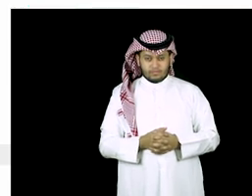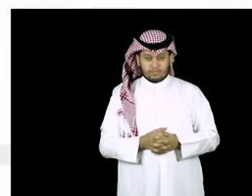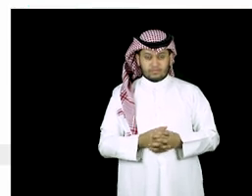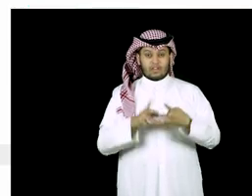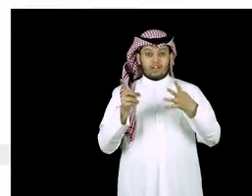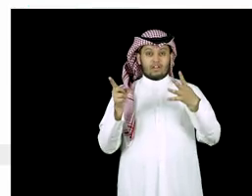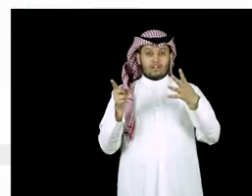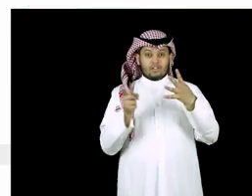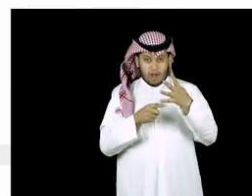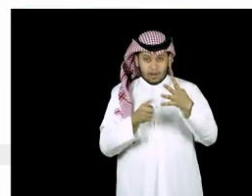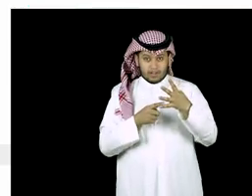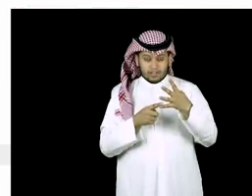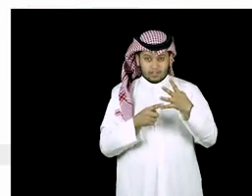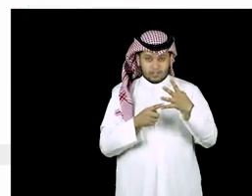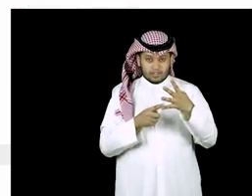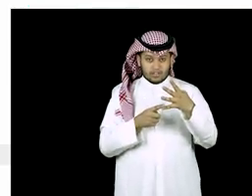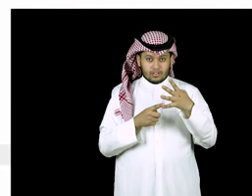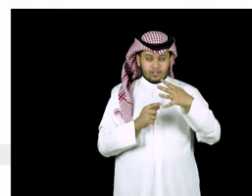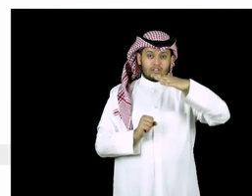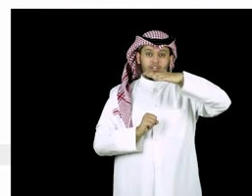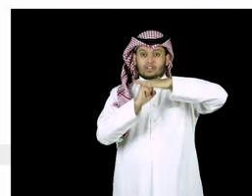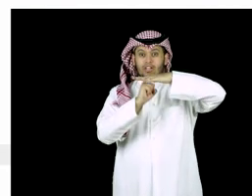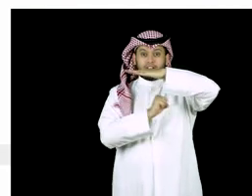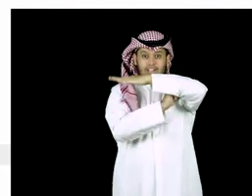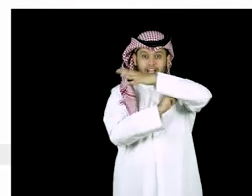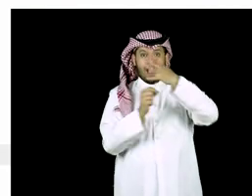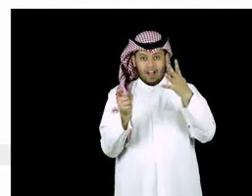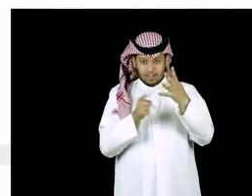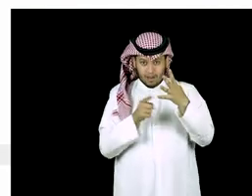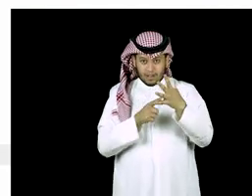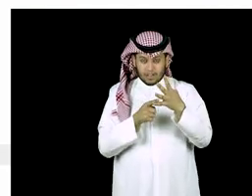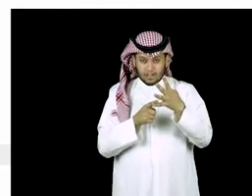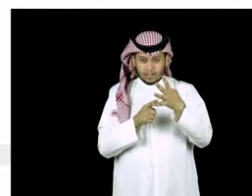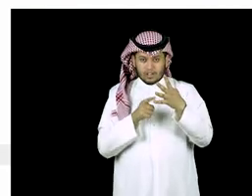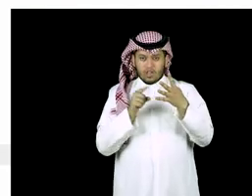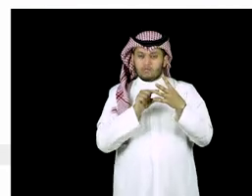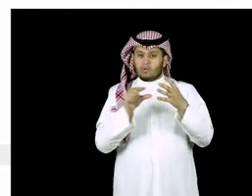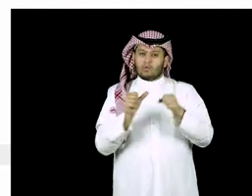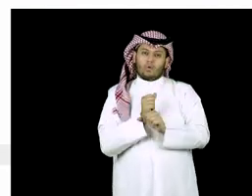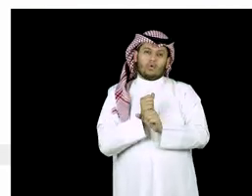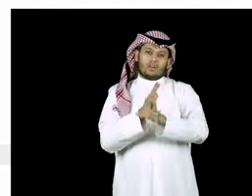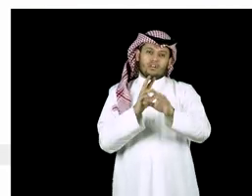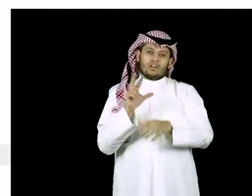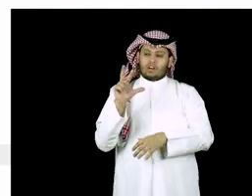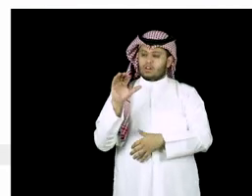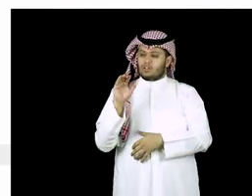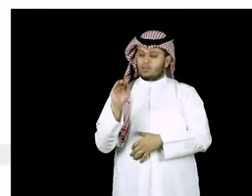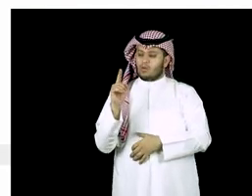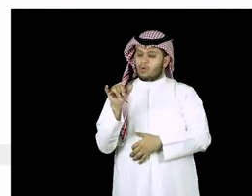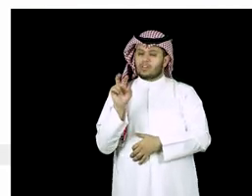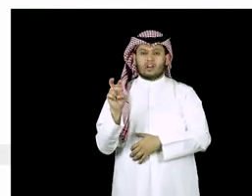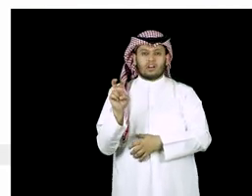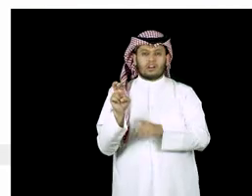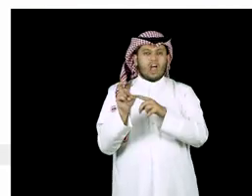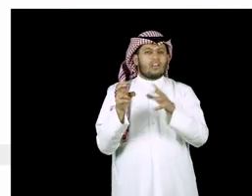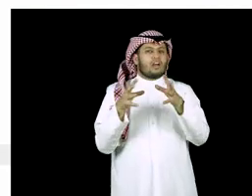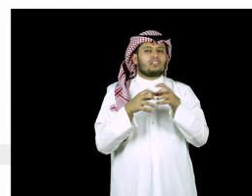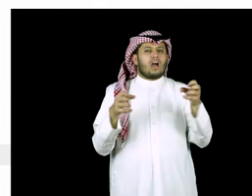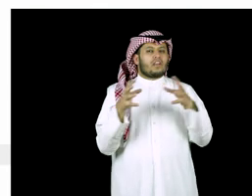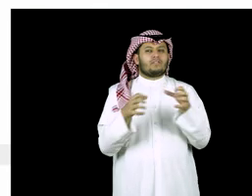رابعا، القاعدة الرابعة هي الحرية. تعريف